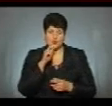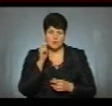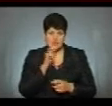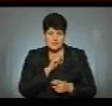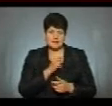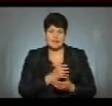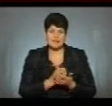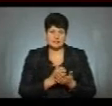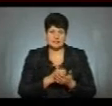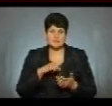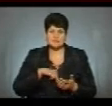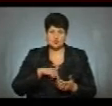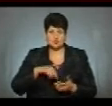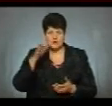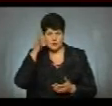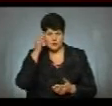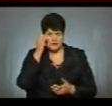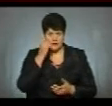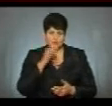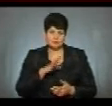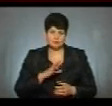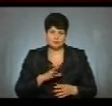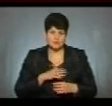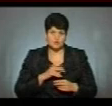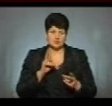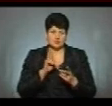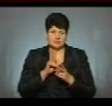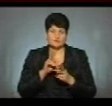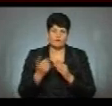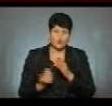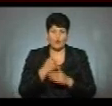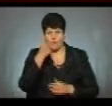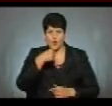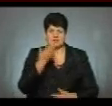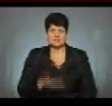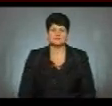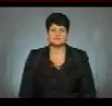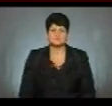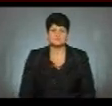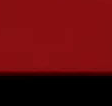кандидатом психологічних наук. Я вам дякую, що були з нами. Зустрінемося вже в новому році.